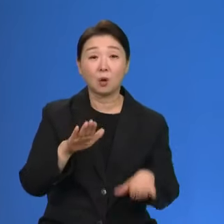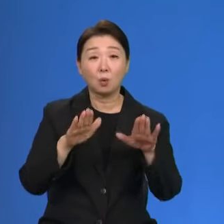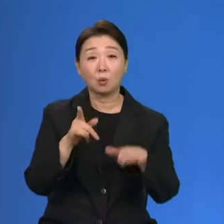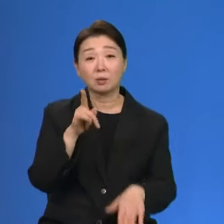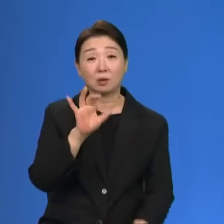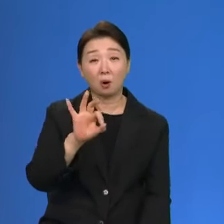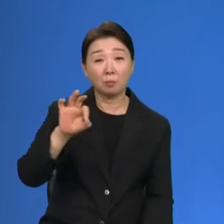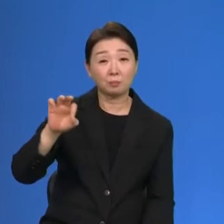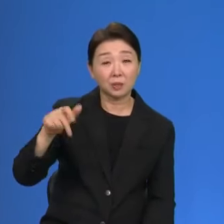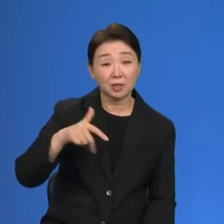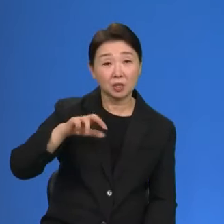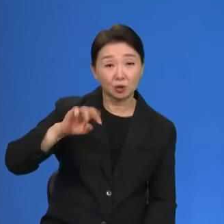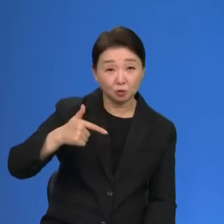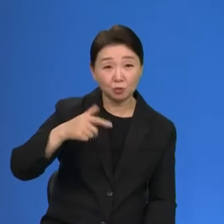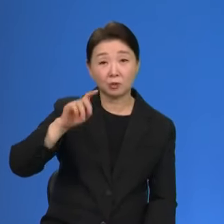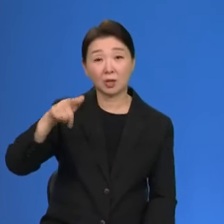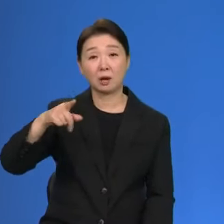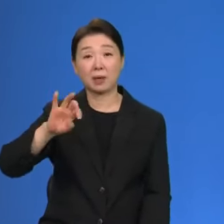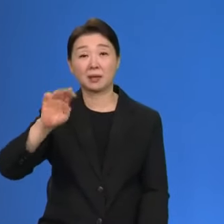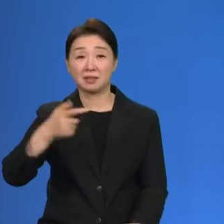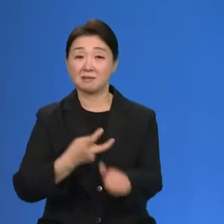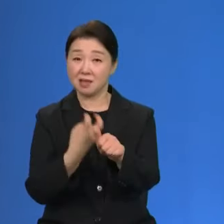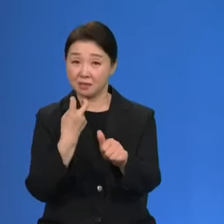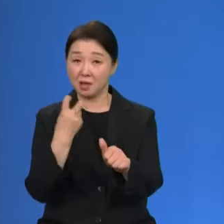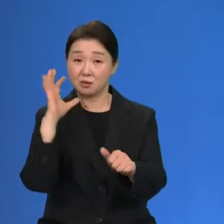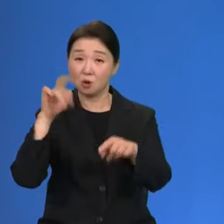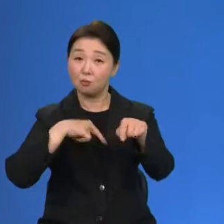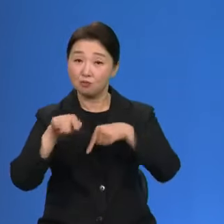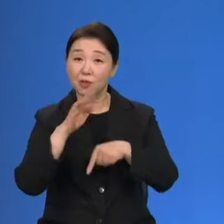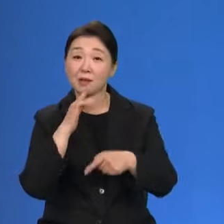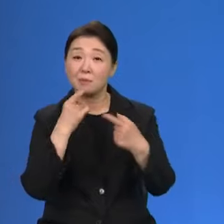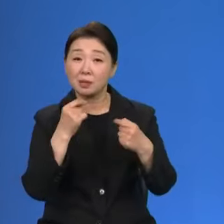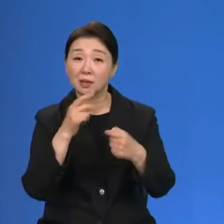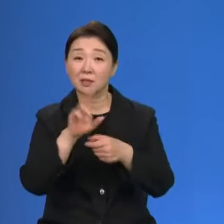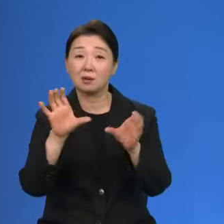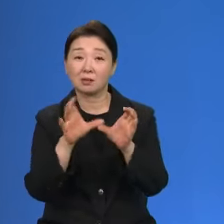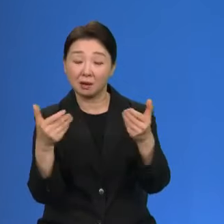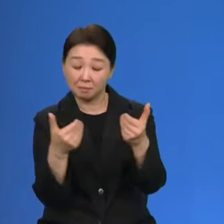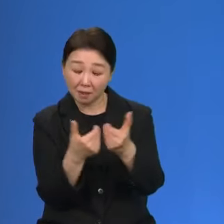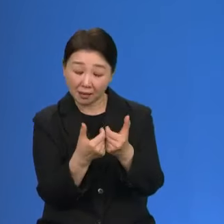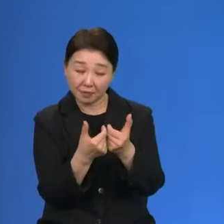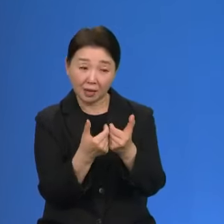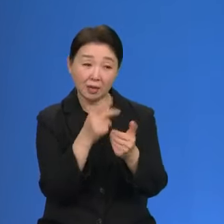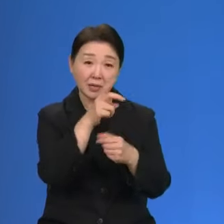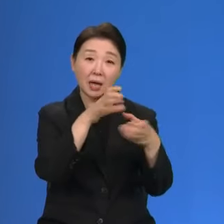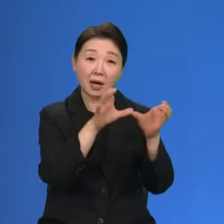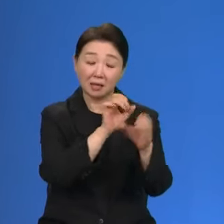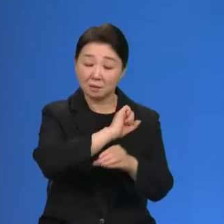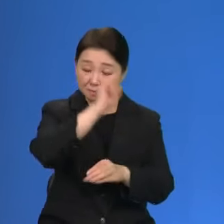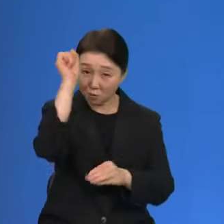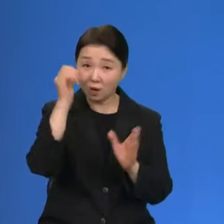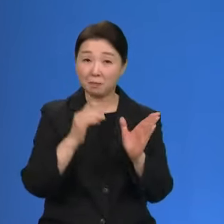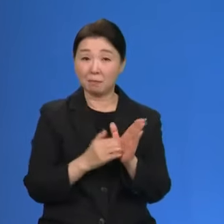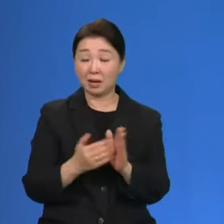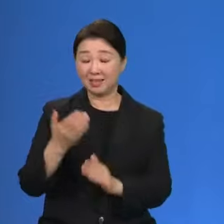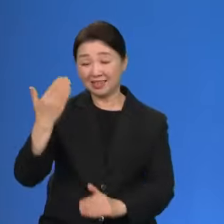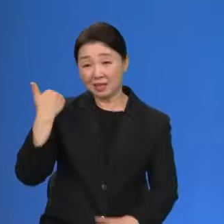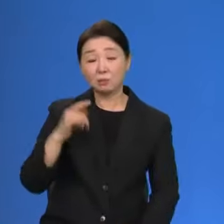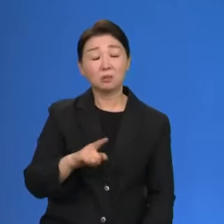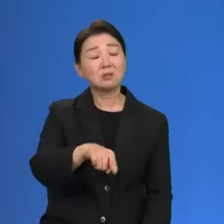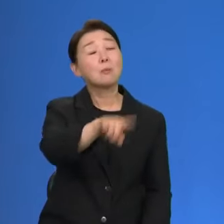검사 탄핵 청문회 실시가 여당의 반대 속에서 야당의 표결로 통과가 됐지만 자, 과거 같으면요. 예전 같으면 뭐 지가